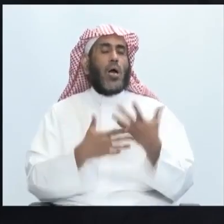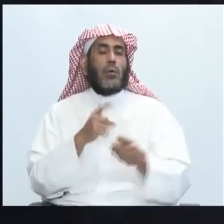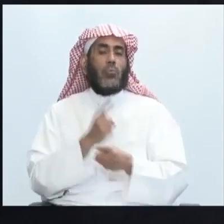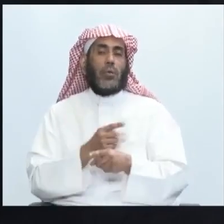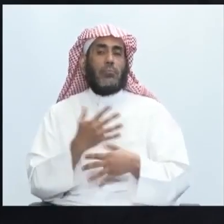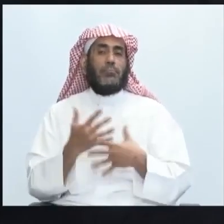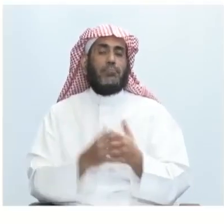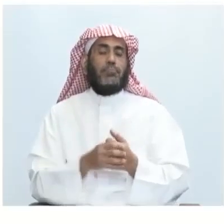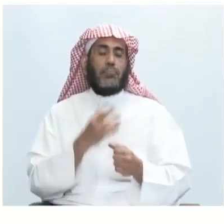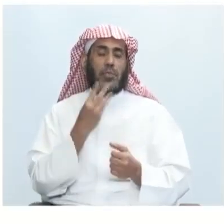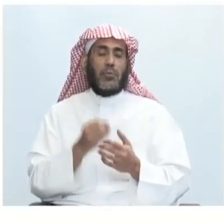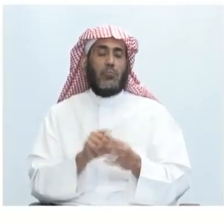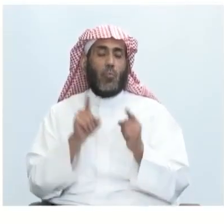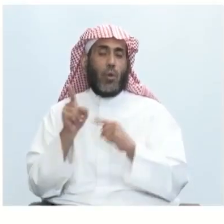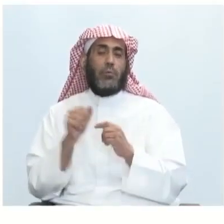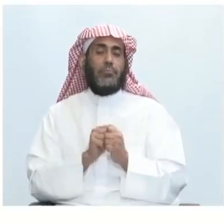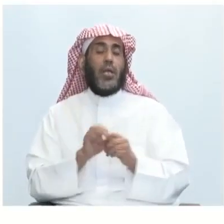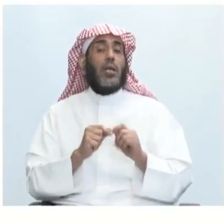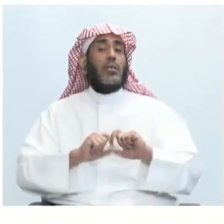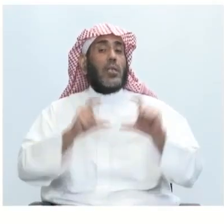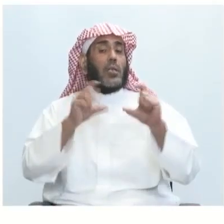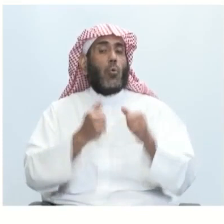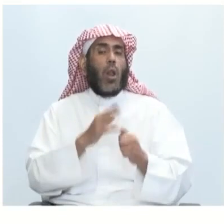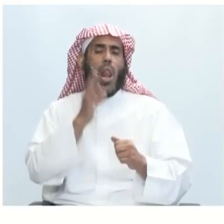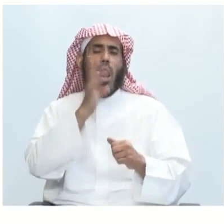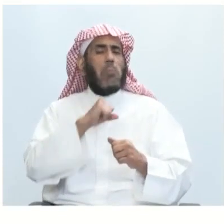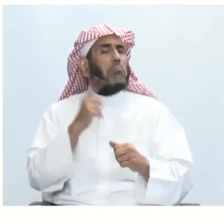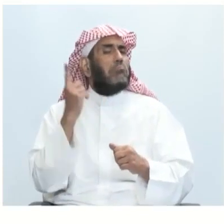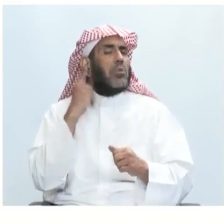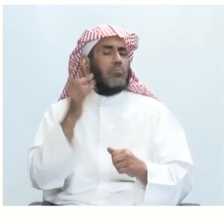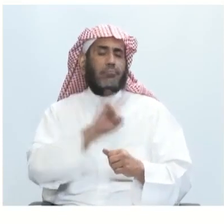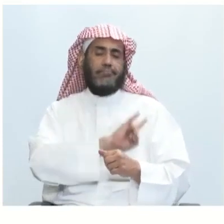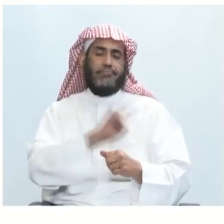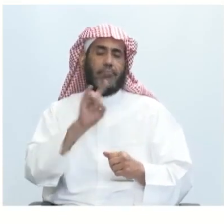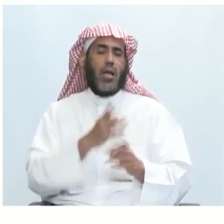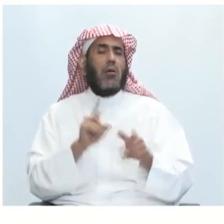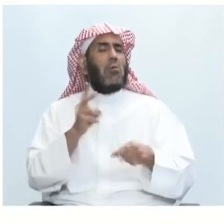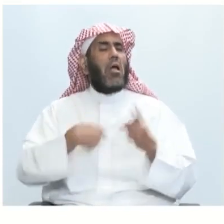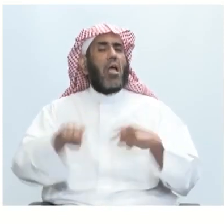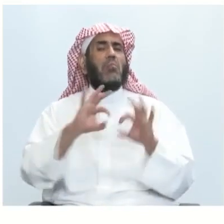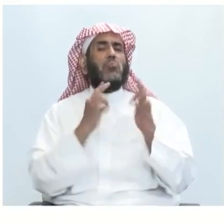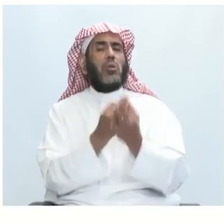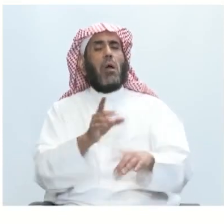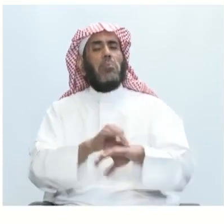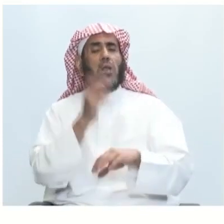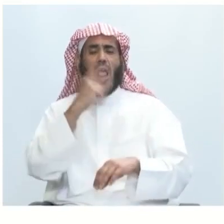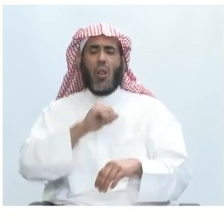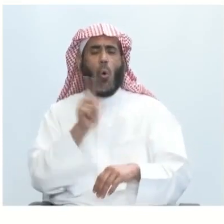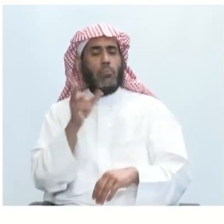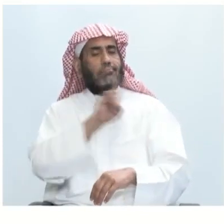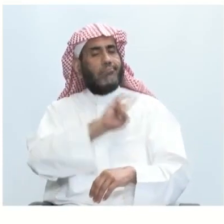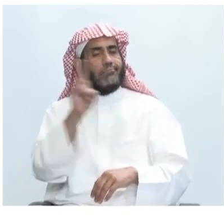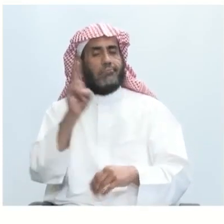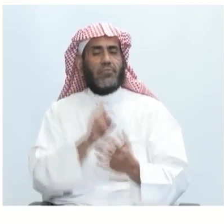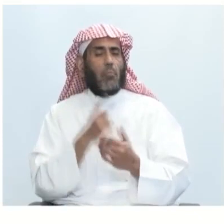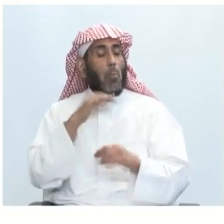فقره جميل هنا الدليل لم نسمع عن مجتمع بشري ليست له لغه لم